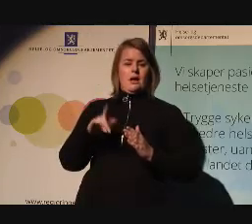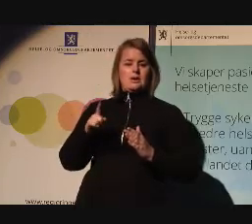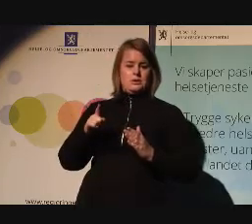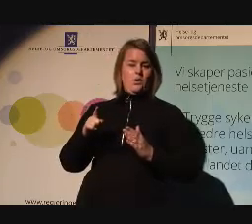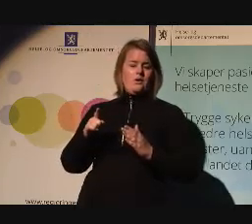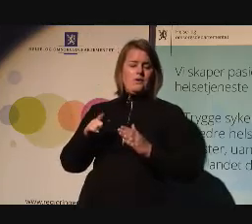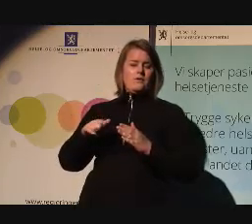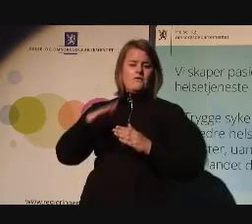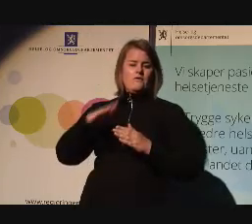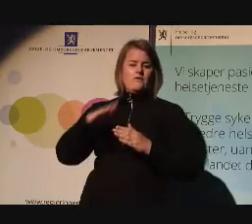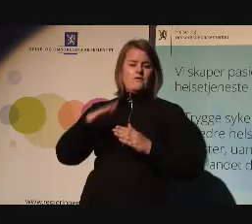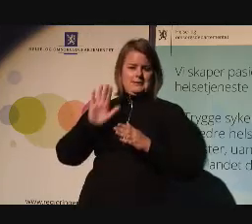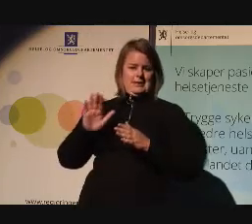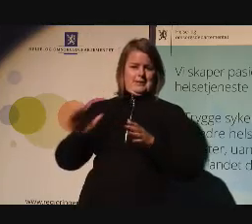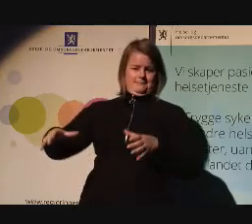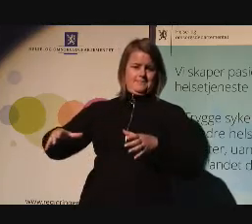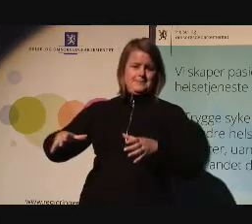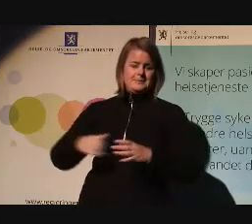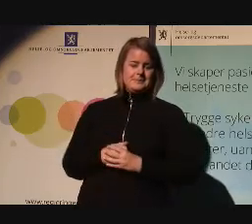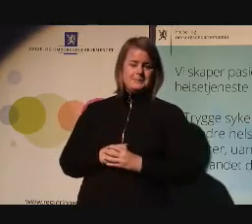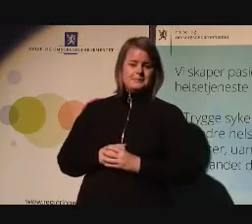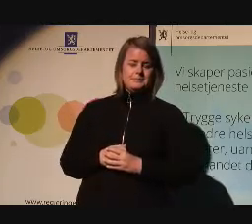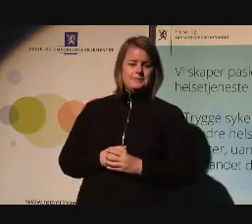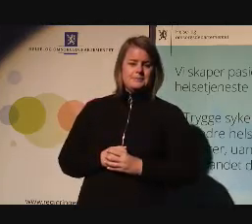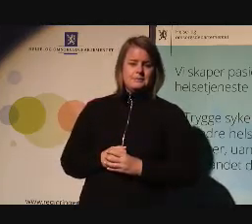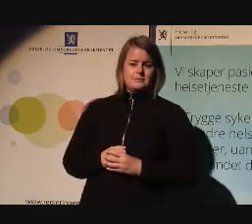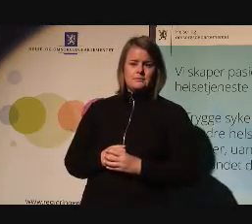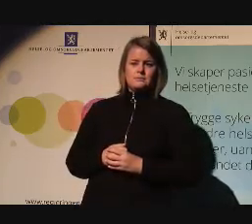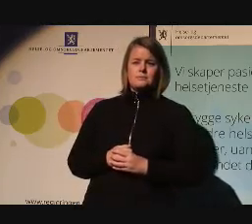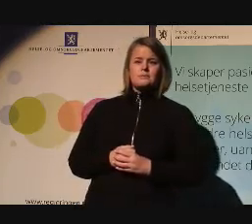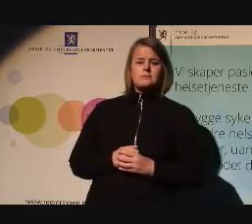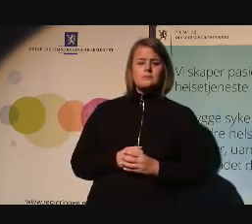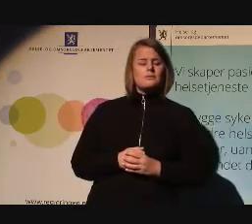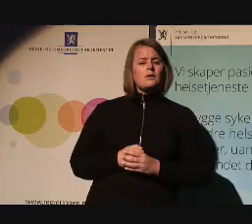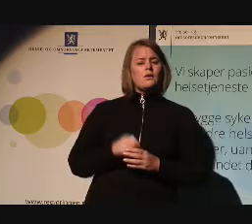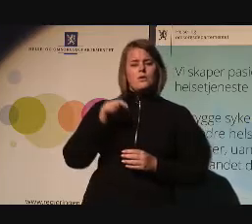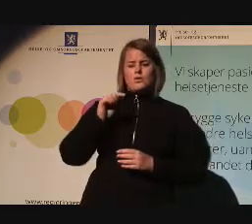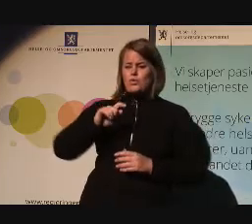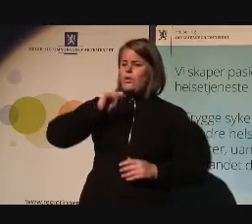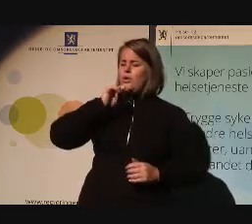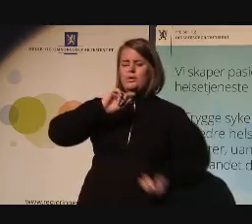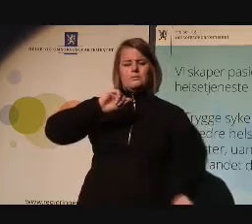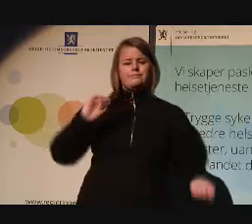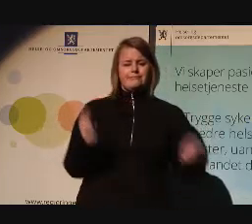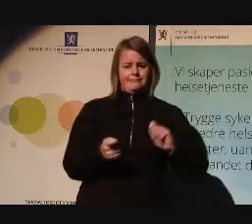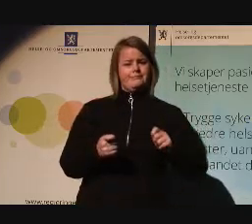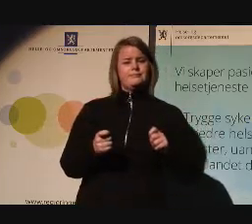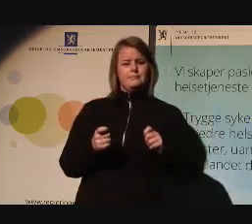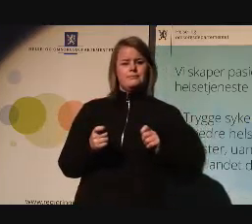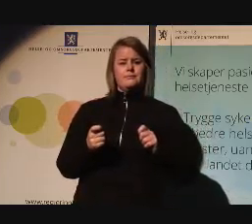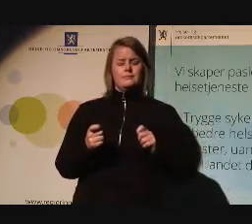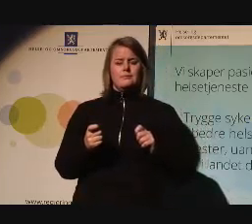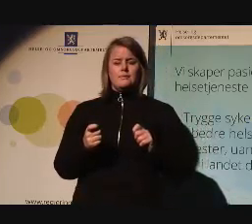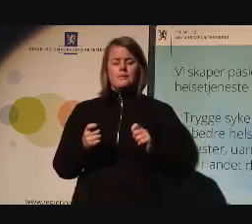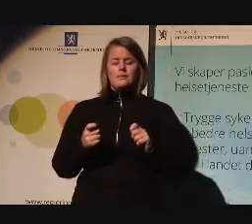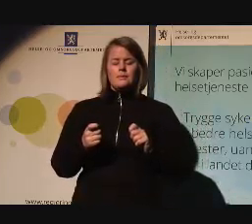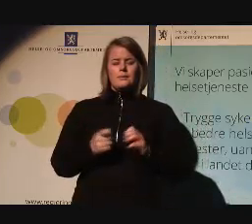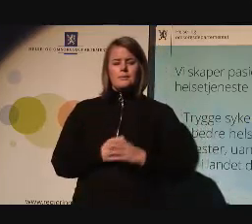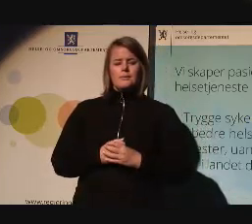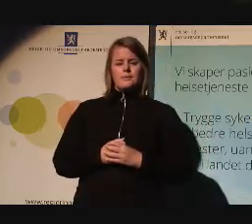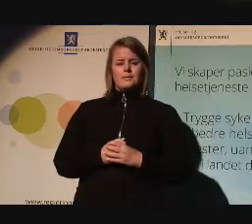Vi er nødt til og har tatt en helt annen retning på det vi gjør nå,